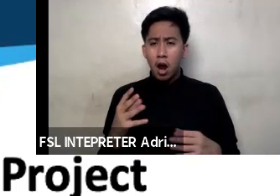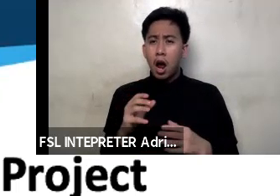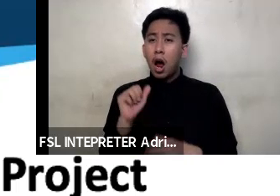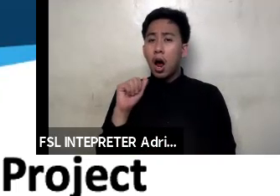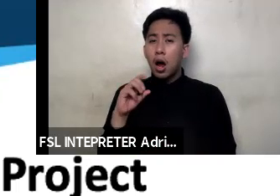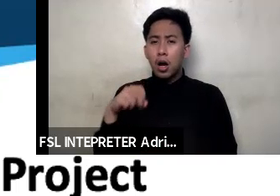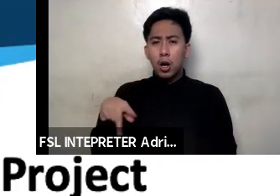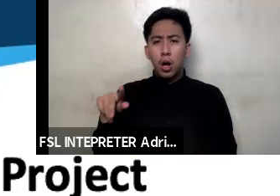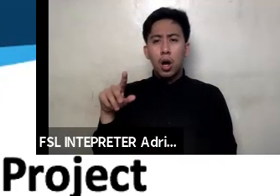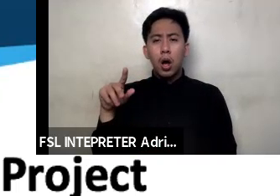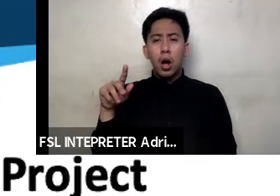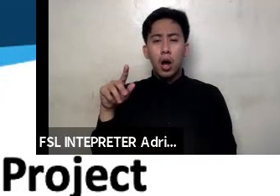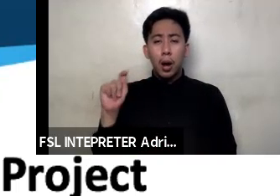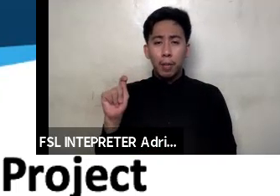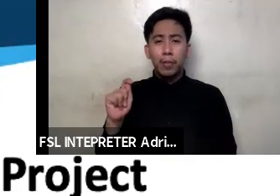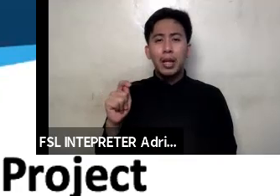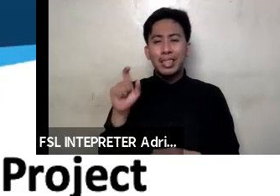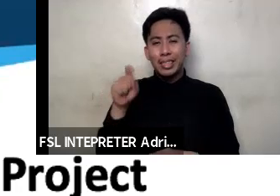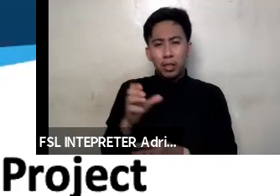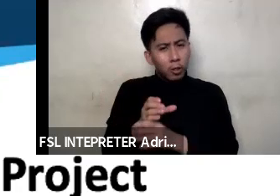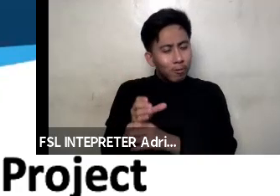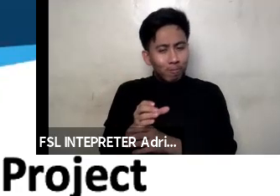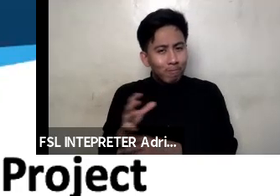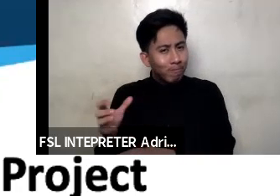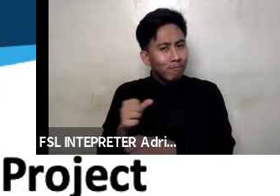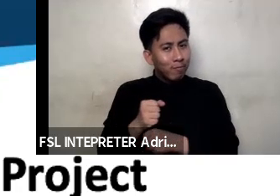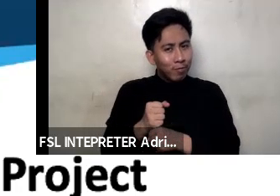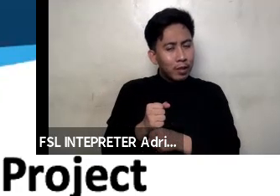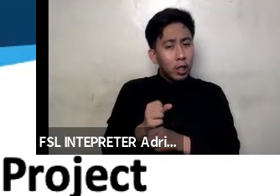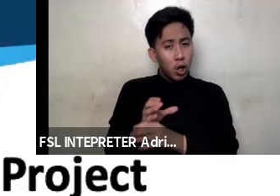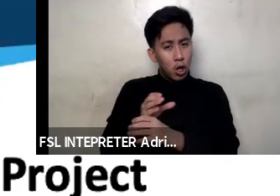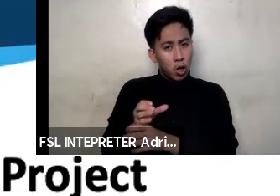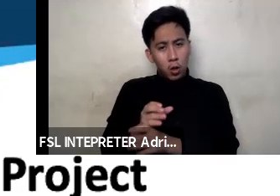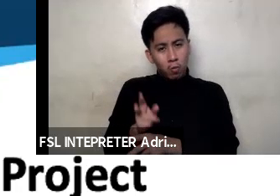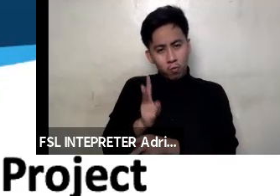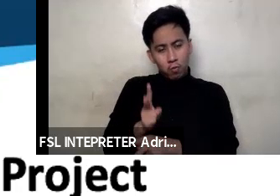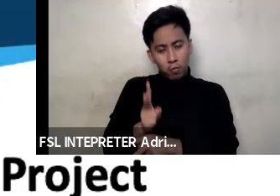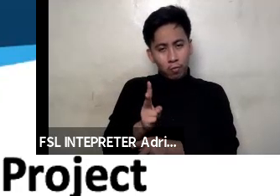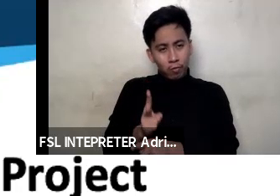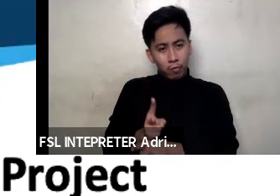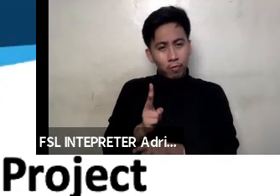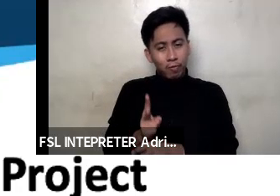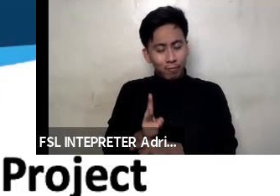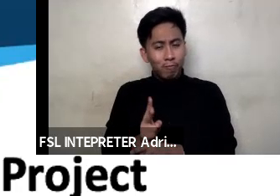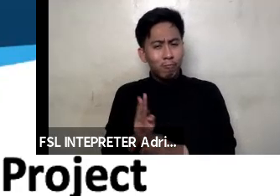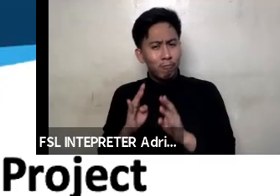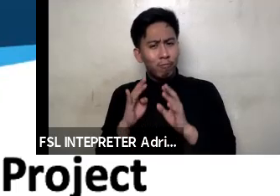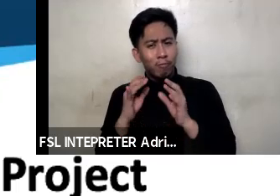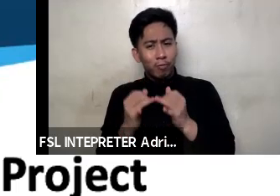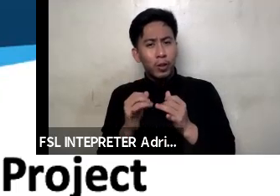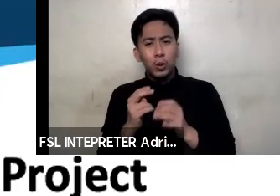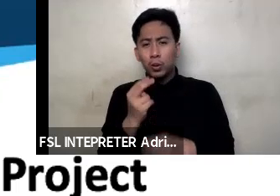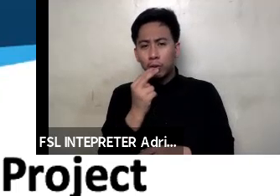na kailangan alagaan. Kasabay na rin ito ang sarsaring meeting ng Barangay Nutrition Council, assemblea